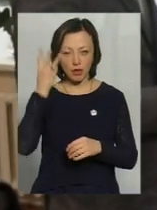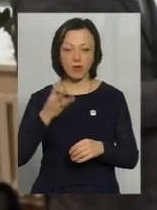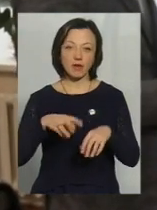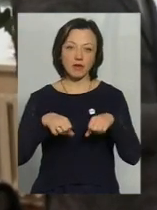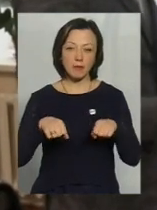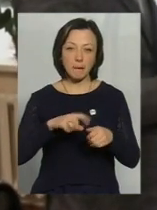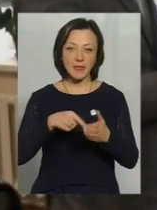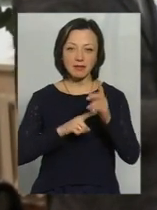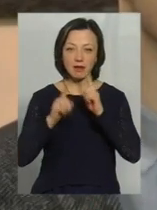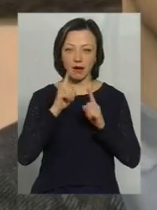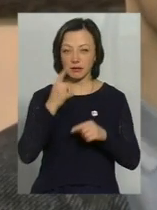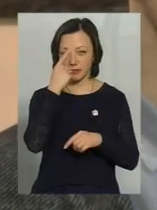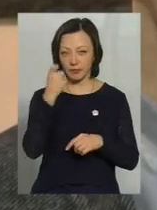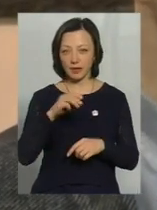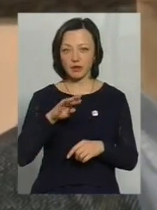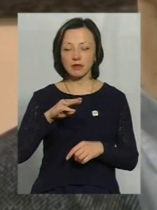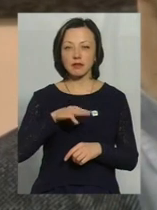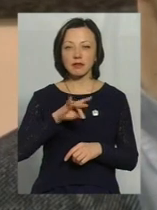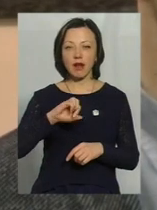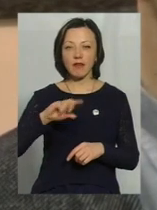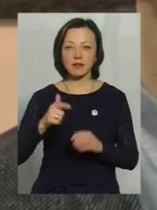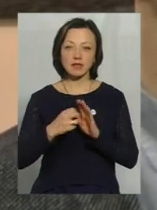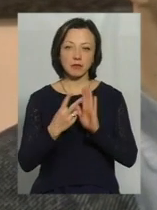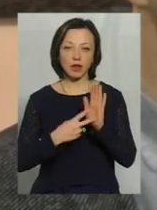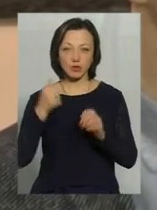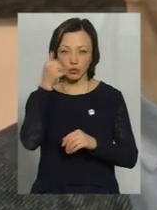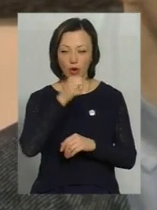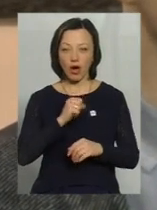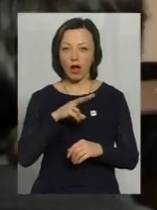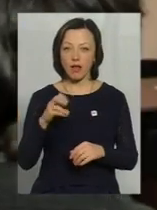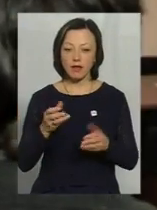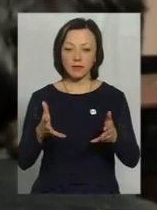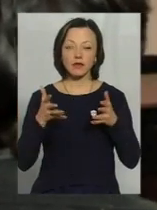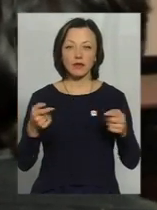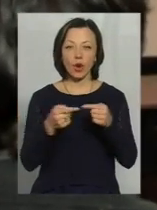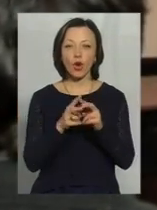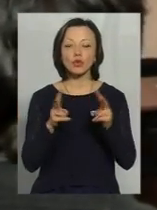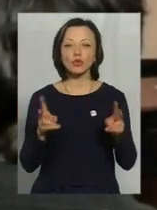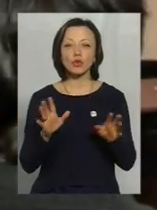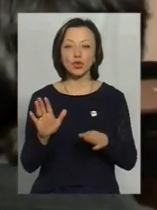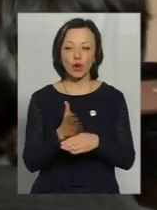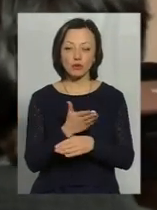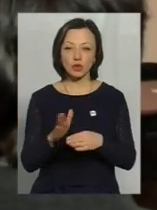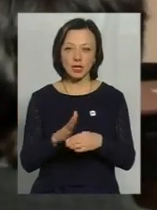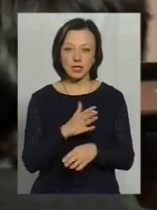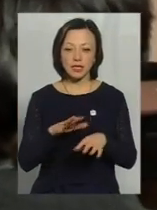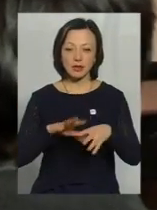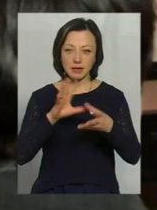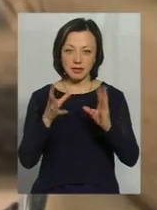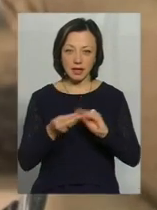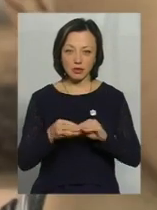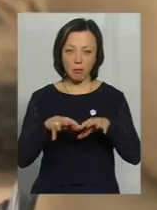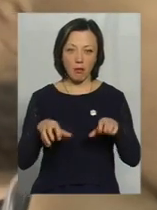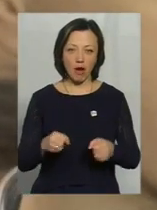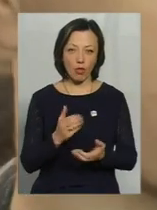посадовці міськради заявили у травні 2017 року. При цьому воліли чітко визначити, хто саме розпоряджатиметься цілісним майновим